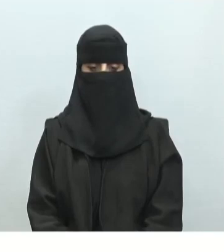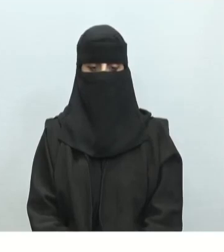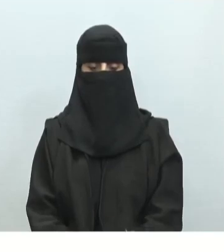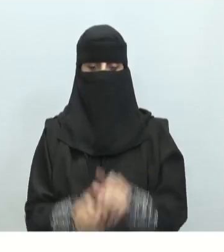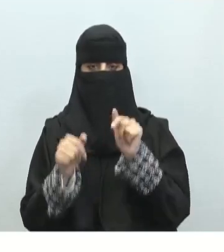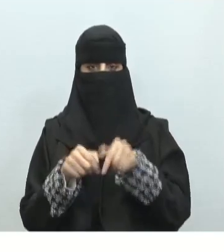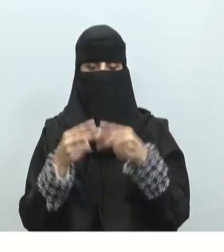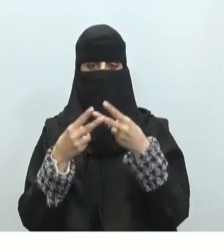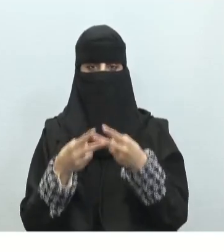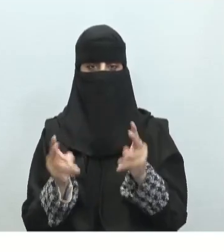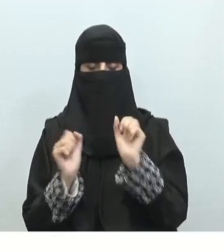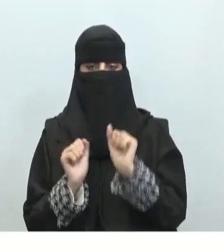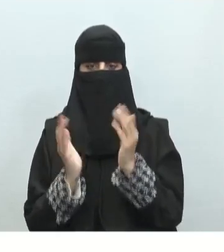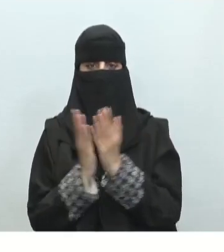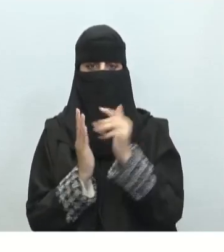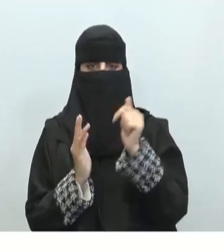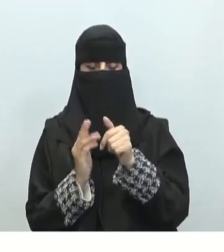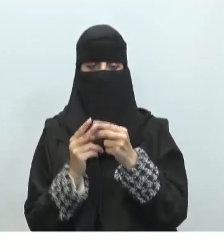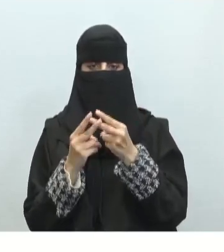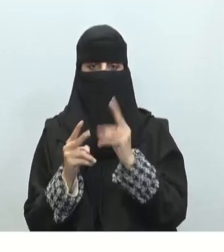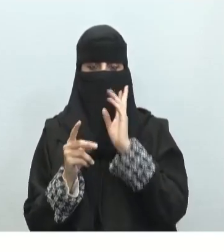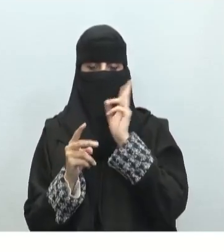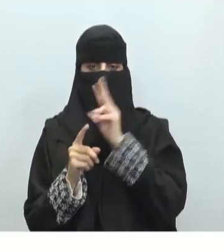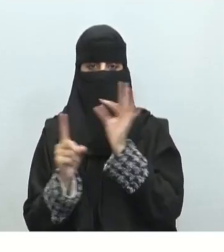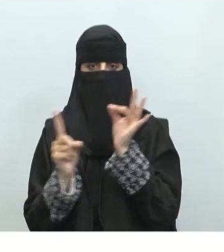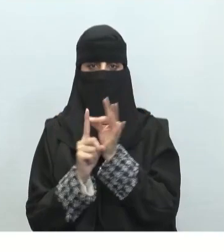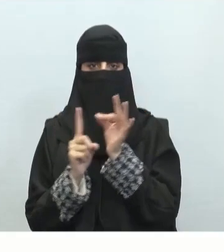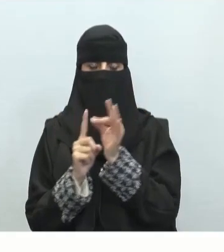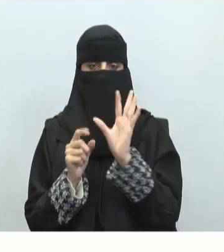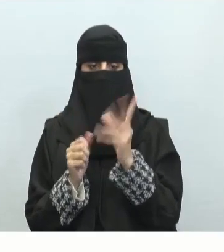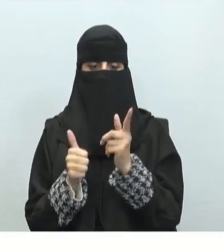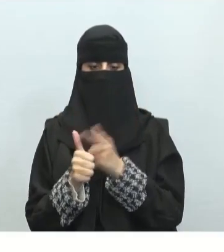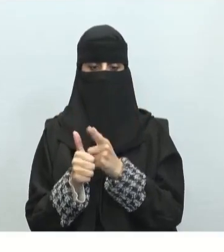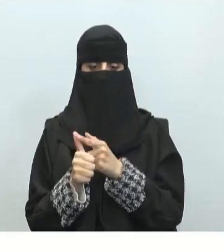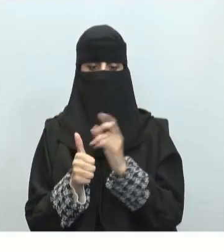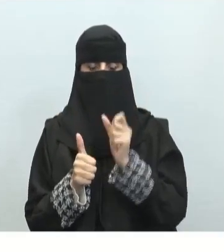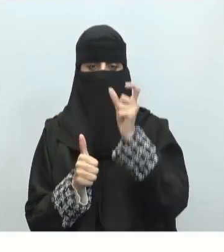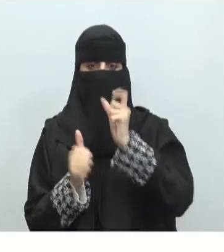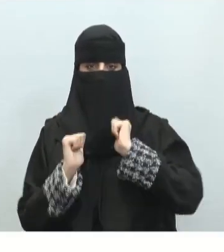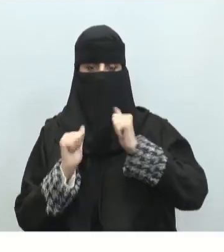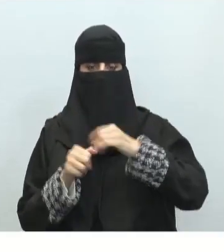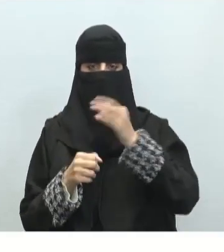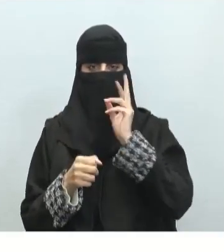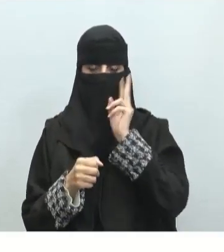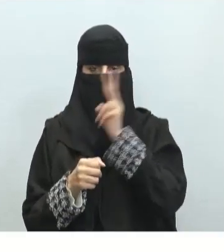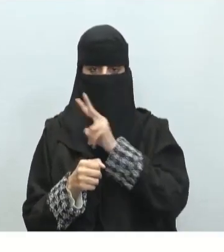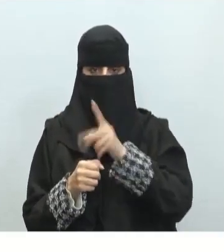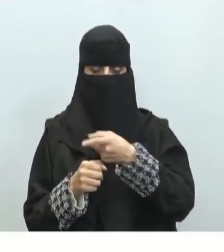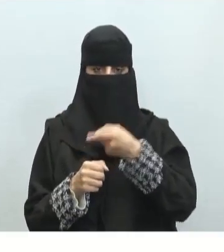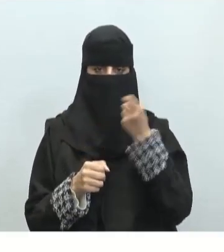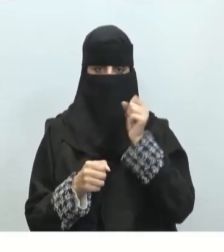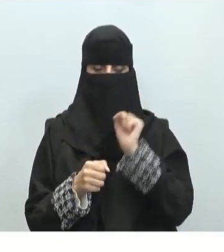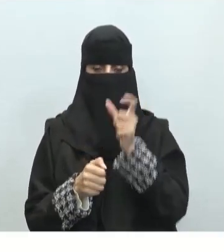بالفعل اما في درسنا اليوم باذن الله سبحانه وتعالى الاهداف ان يميز الطالب الفاعل